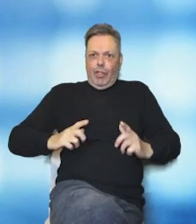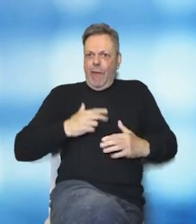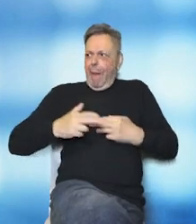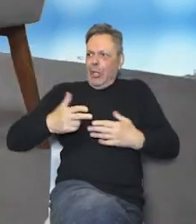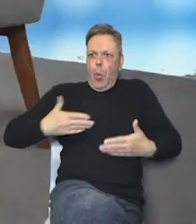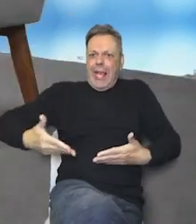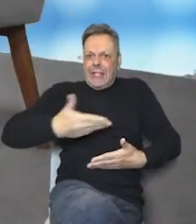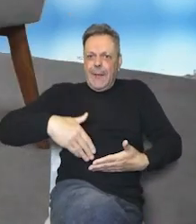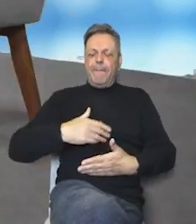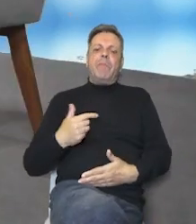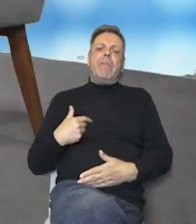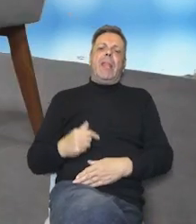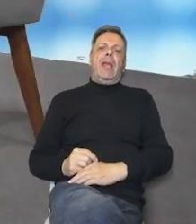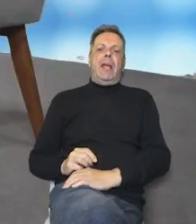tome,